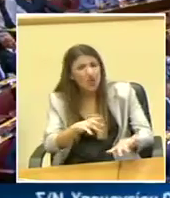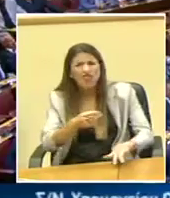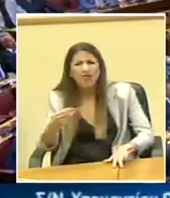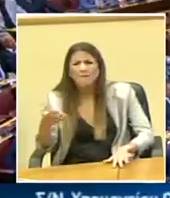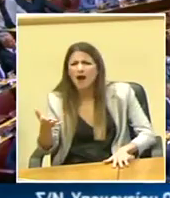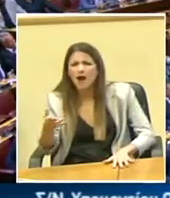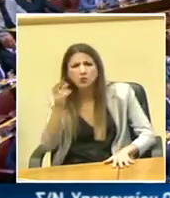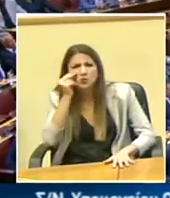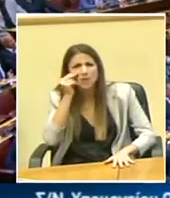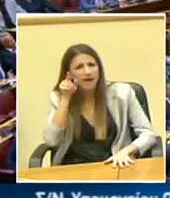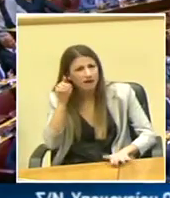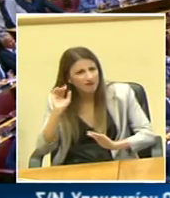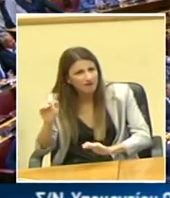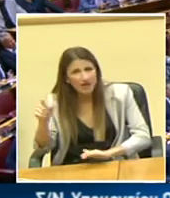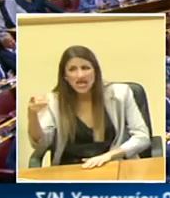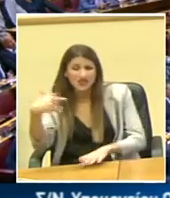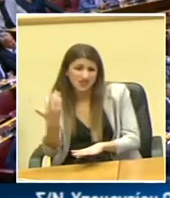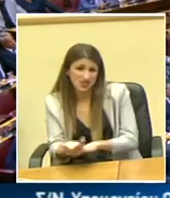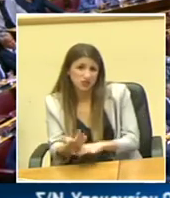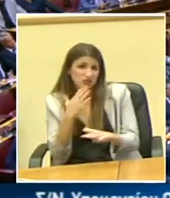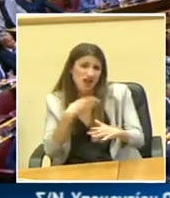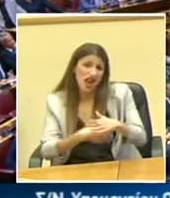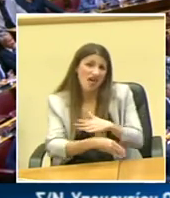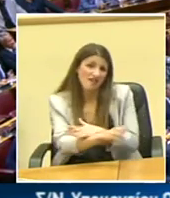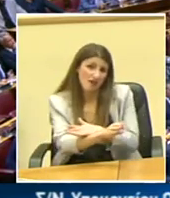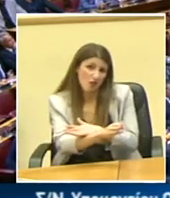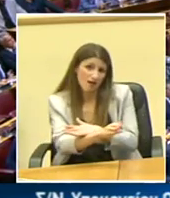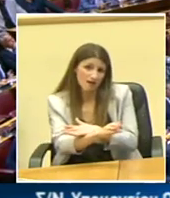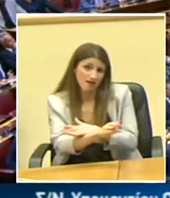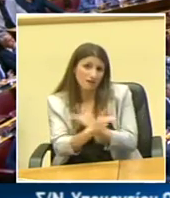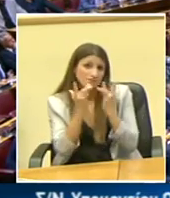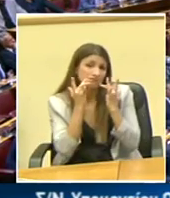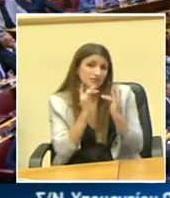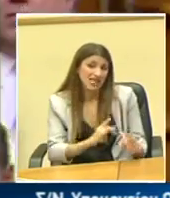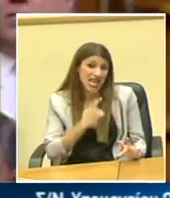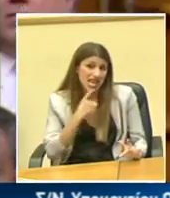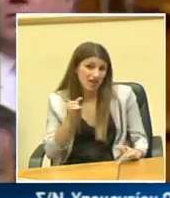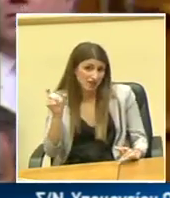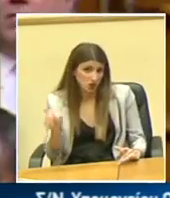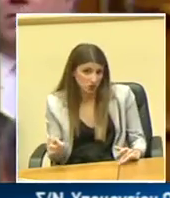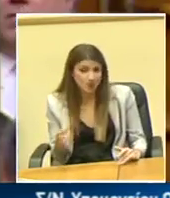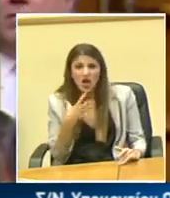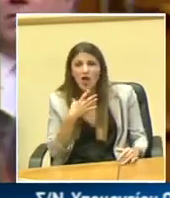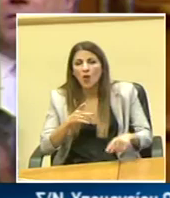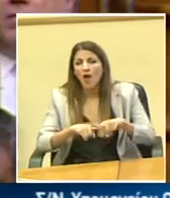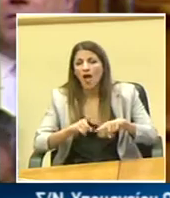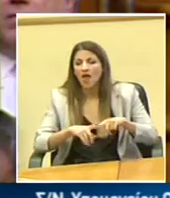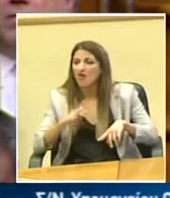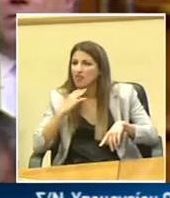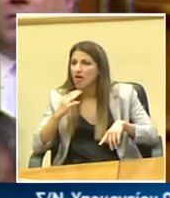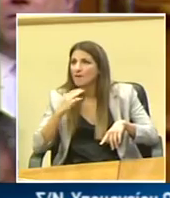των Σκοπίων, ζητώντας να αποχωρήσουν από την ενεργό πολιτική δράση. Διότι η Ελλάδα, έλεγε, δεν μπορεί να έχει